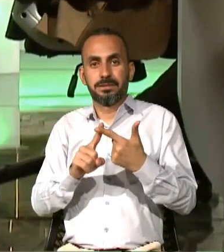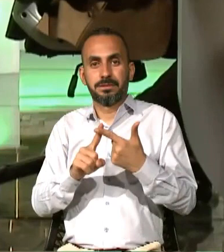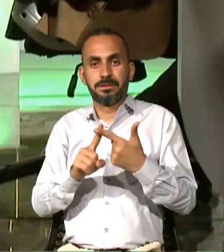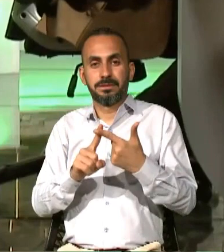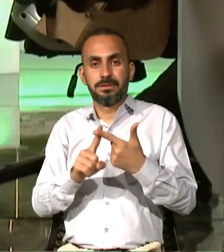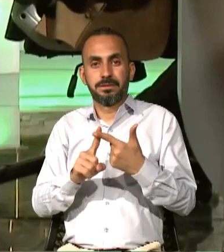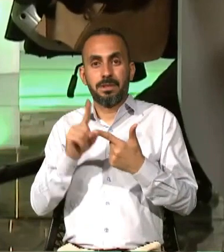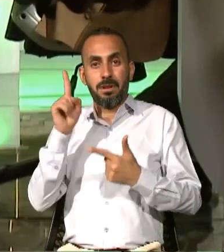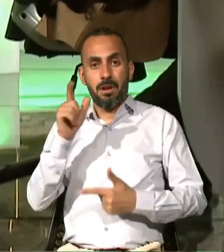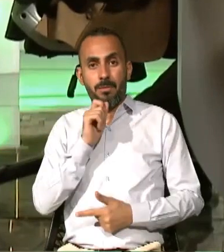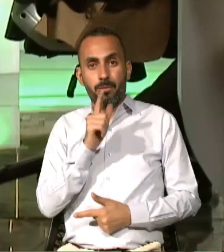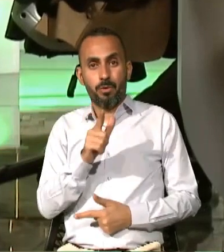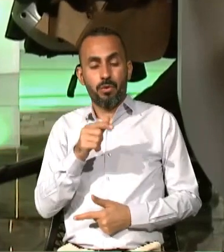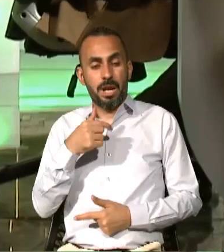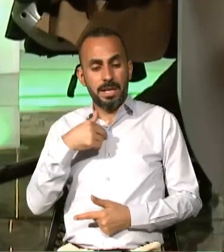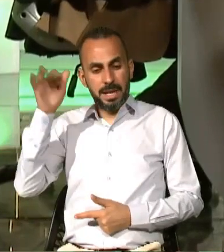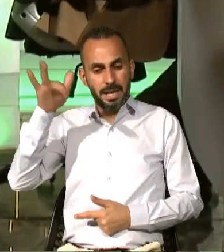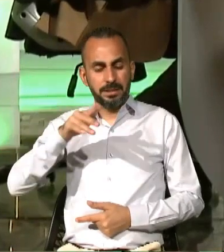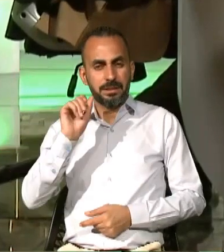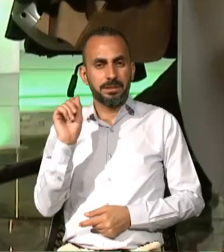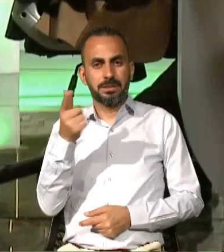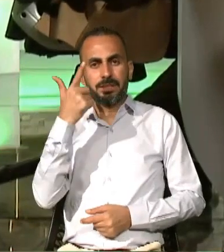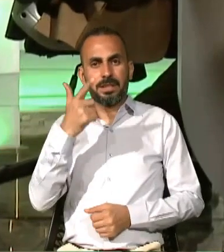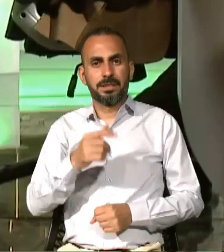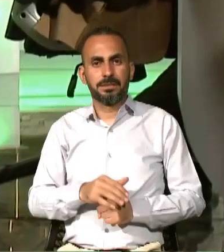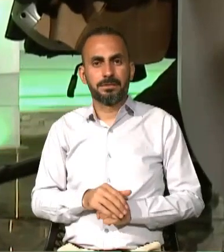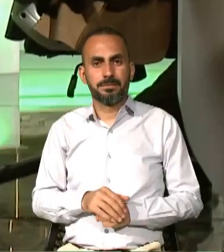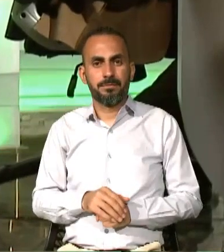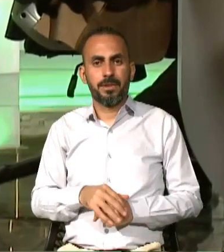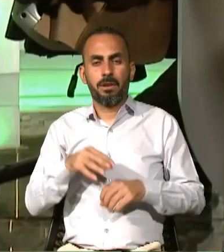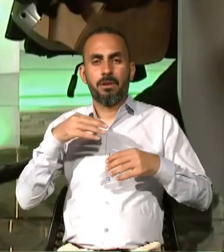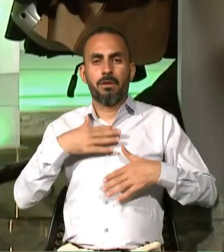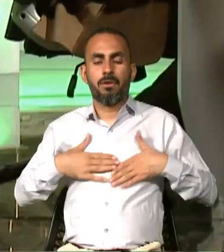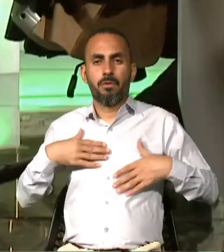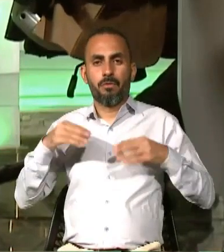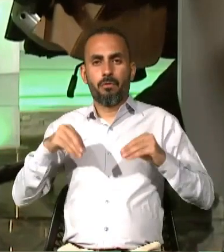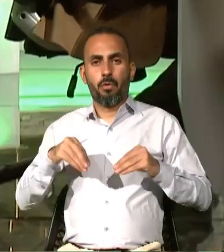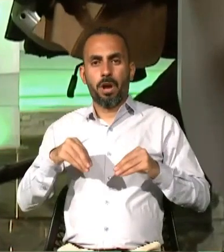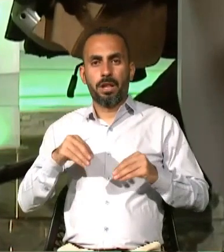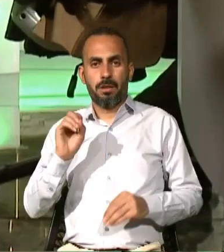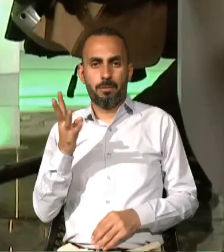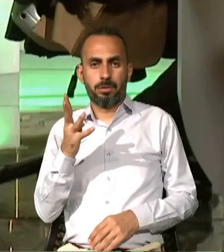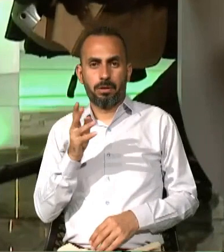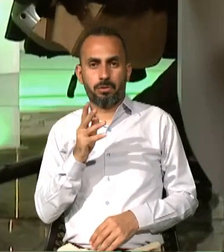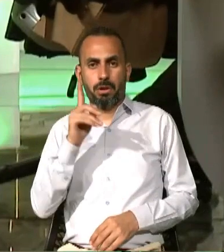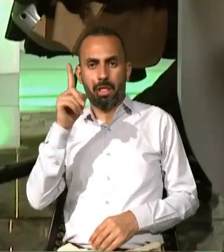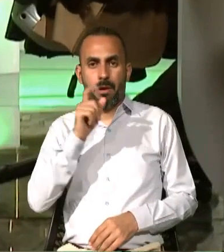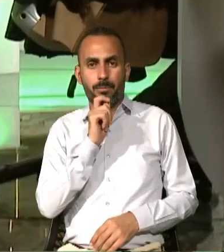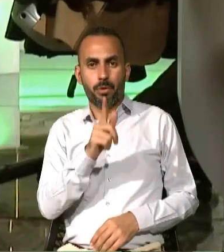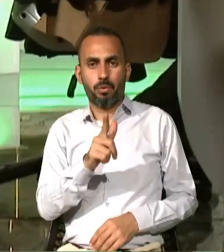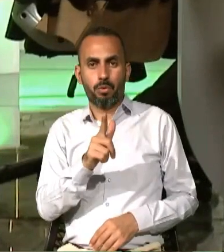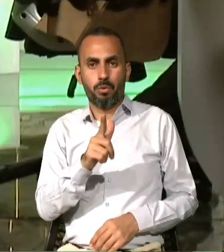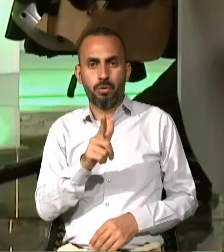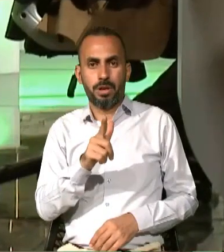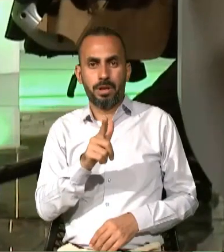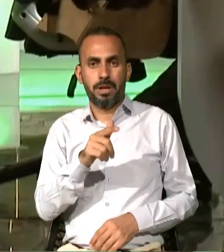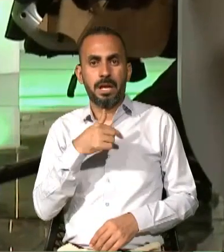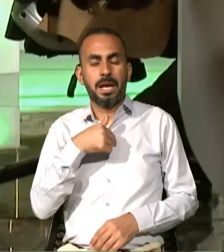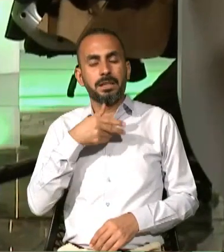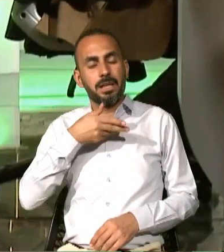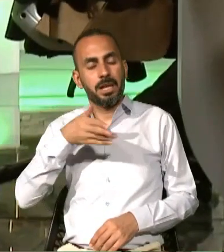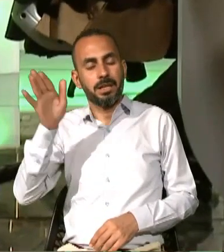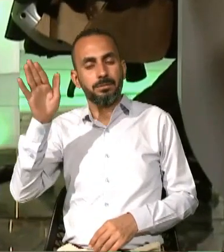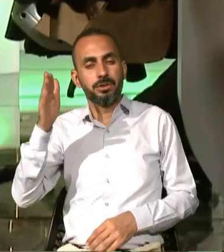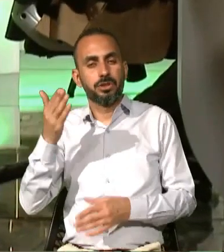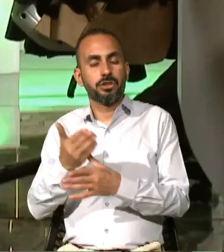سريعا. الرب في يوحنا 14 قال للتلاميذ كلام جميل، قال أنا أمضي لأعد لكم